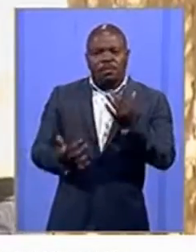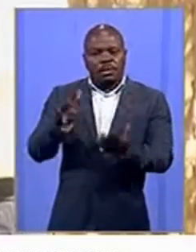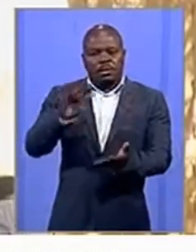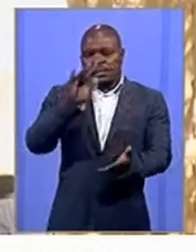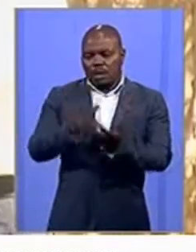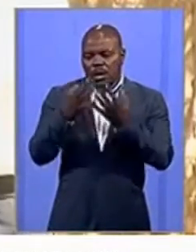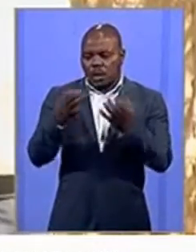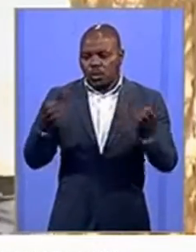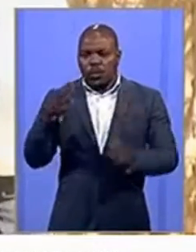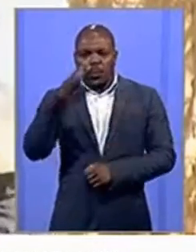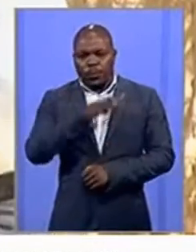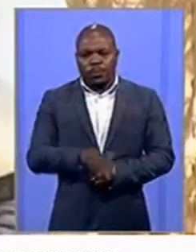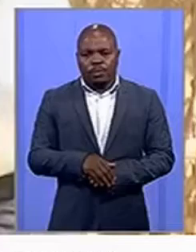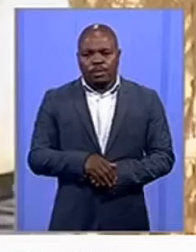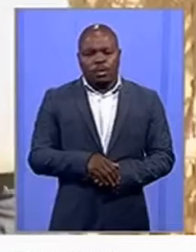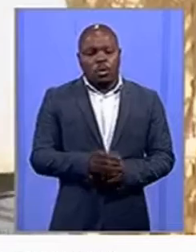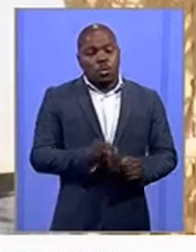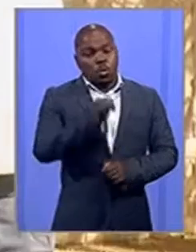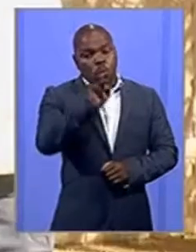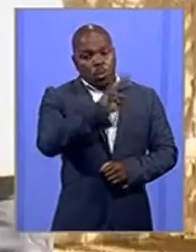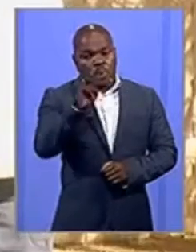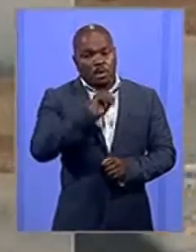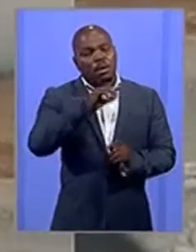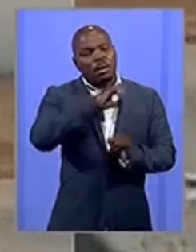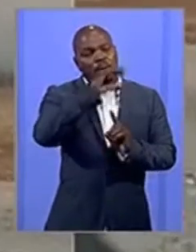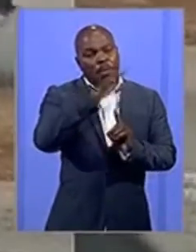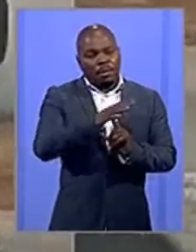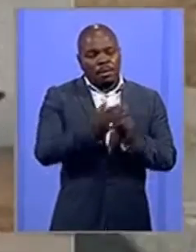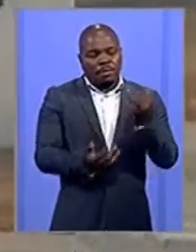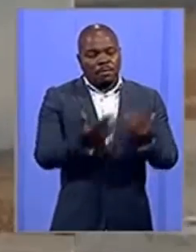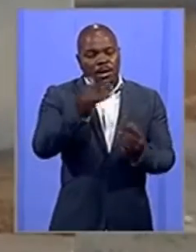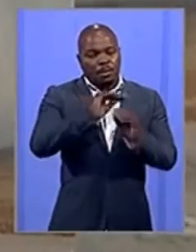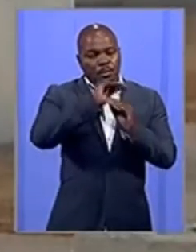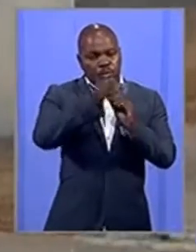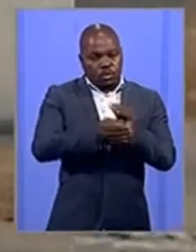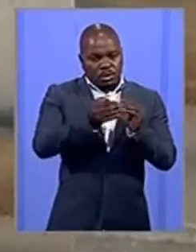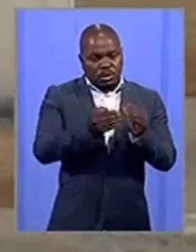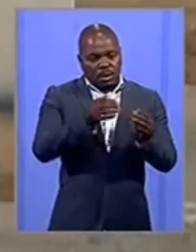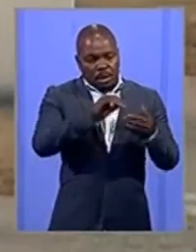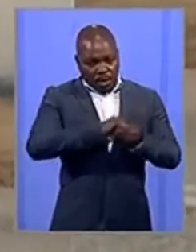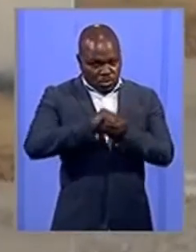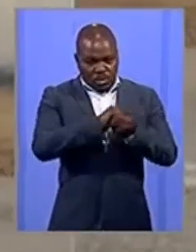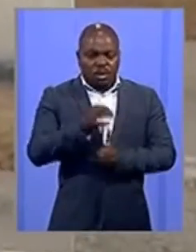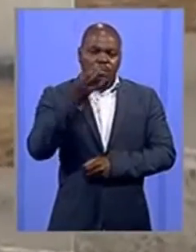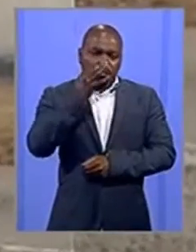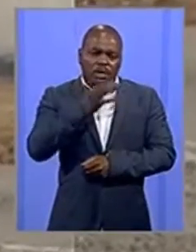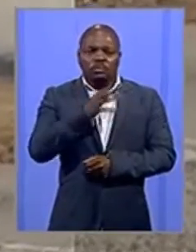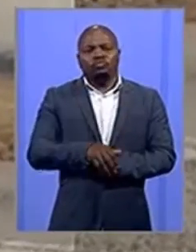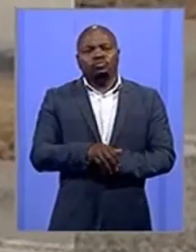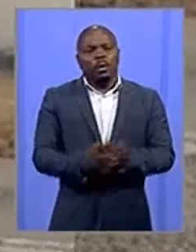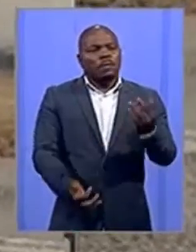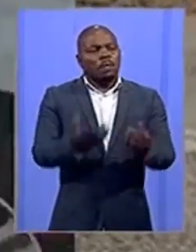ditimamolelo. Go ya ka North West Umbrella Fire Protection Association, tiro ya go tima le go thibela melelo kwa mafelong